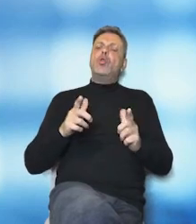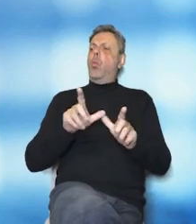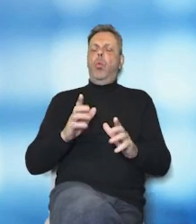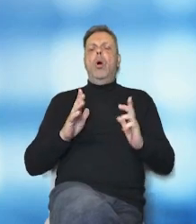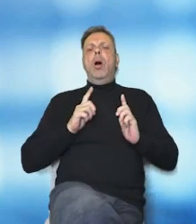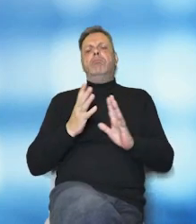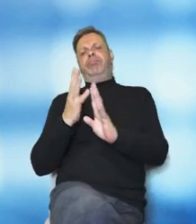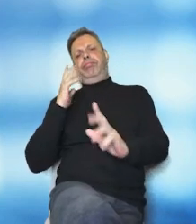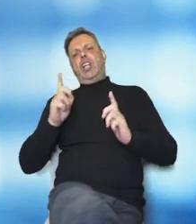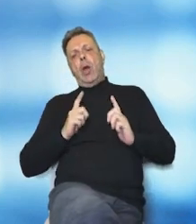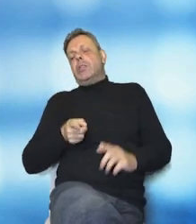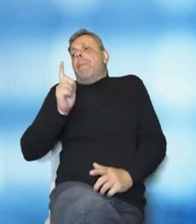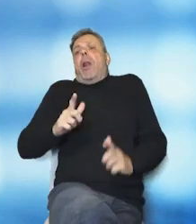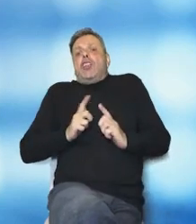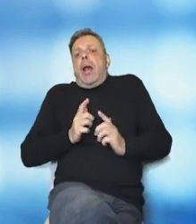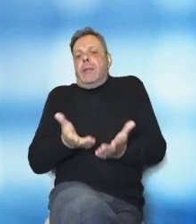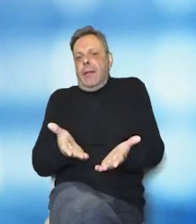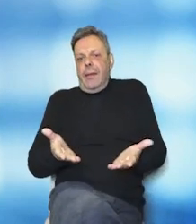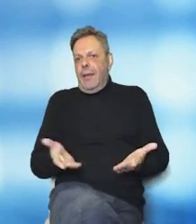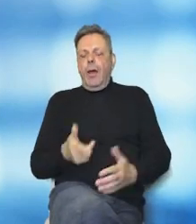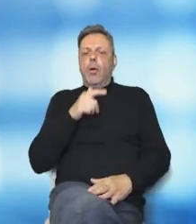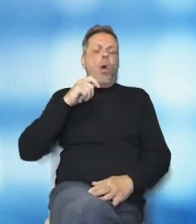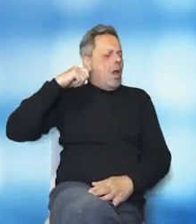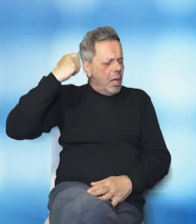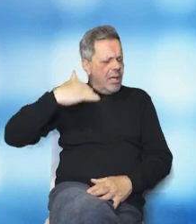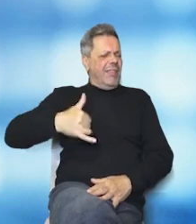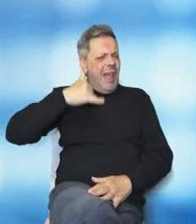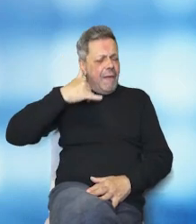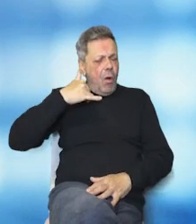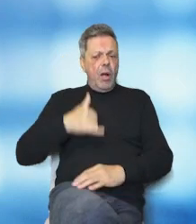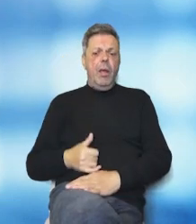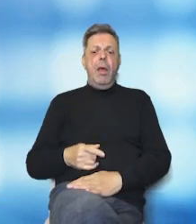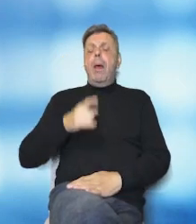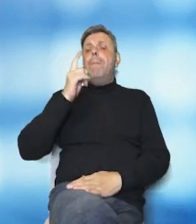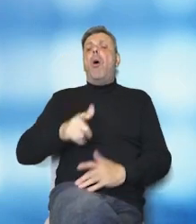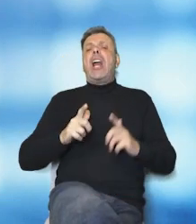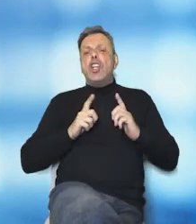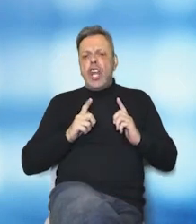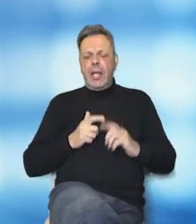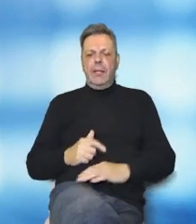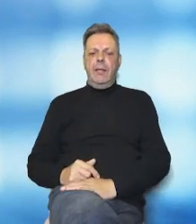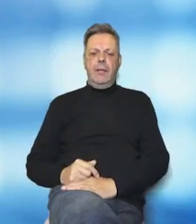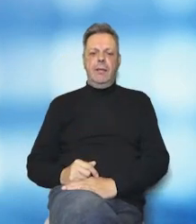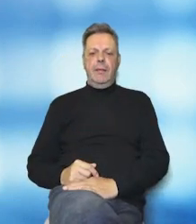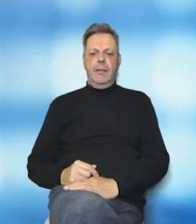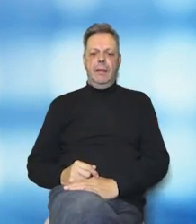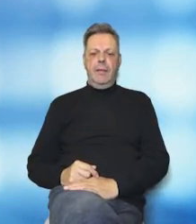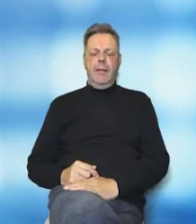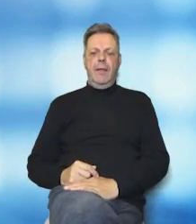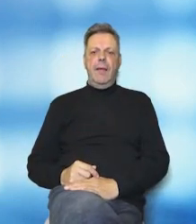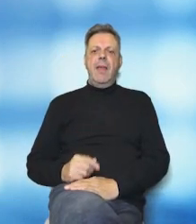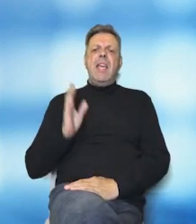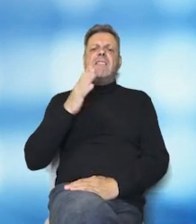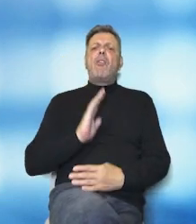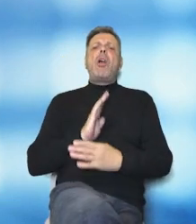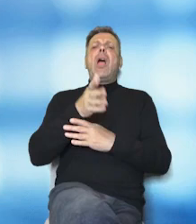čekaonici morat čekat. Oni koji zovu na telefon morat će čekati. I znate, svako kad